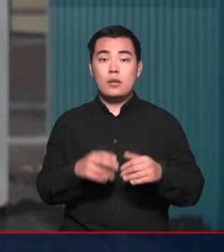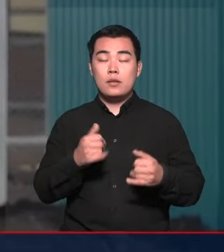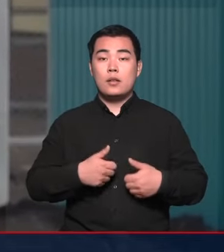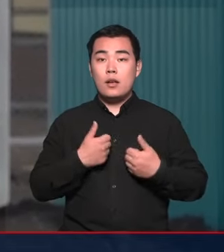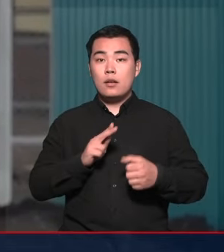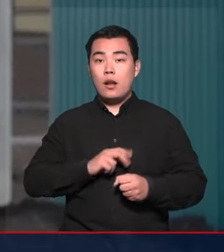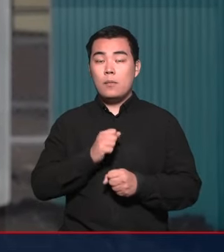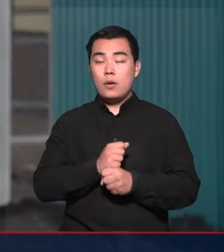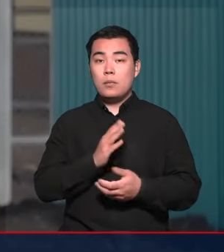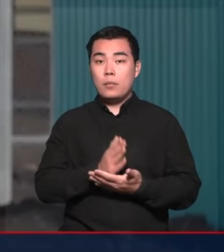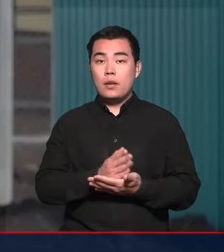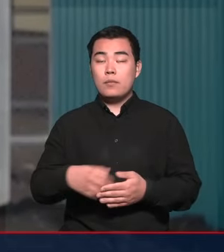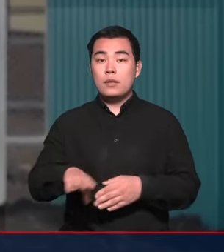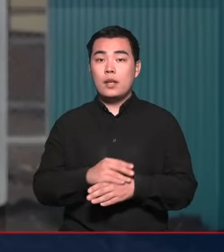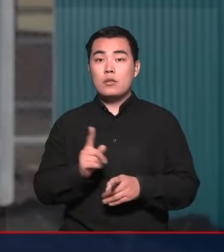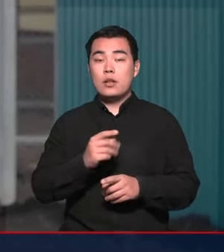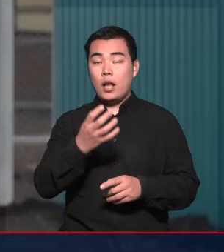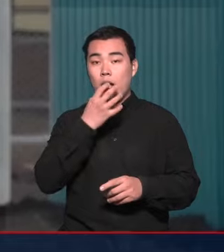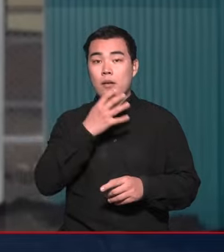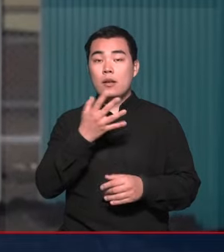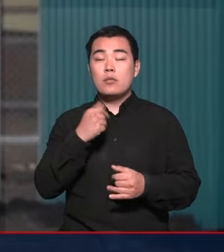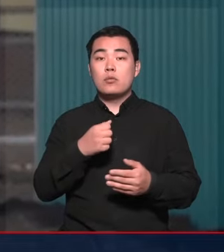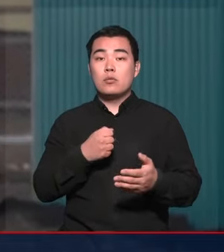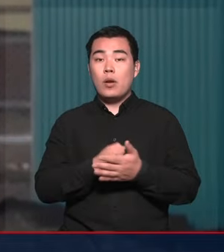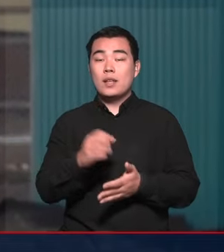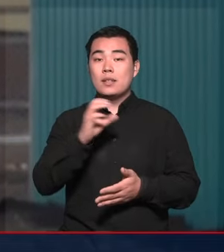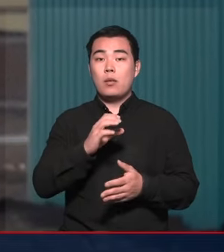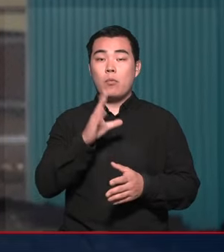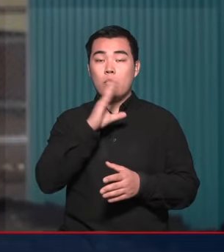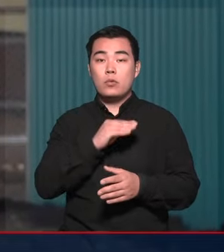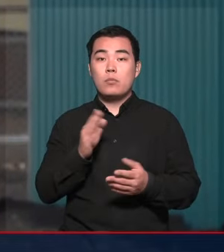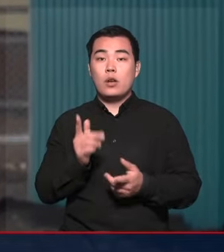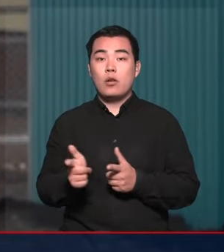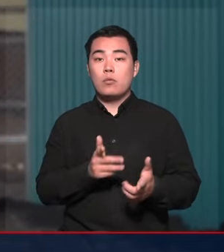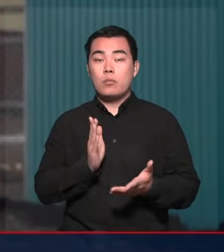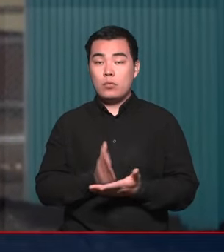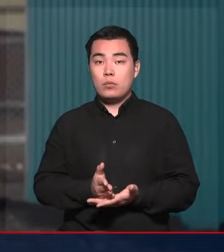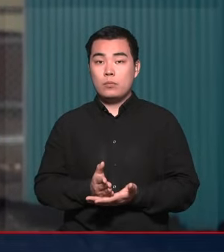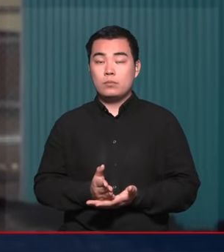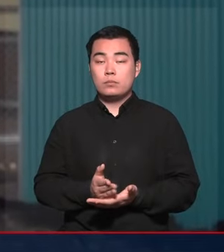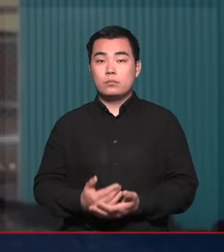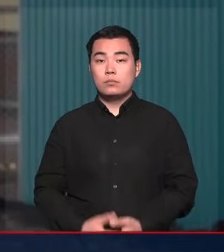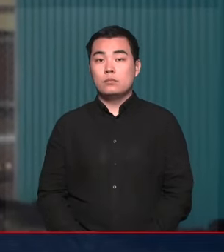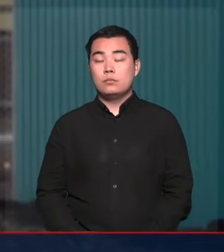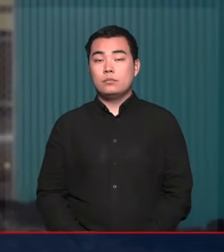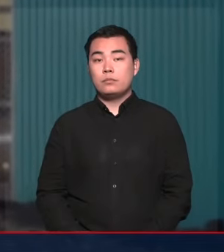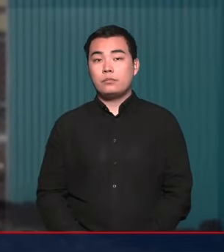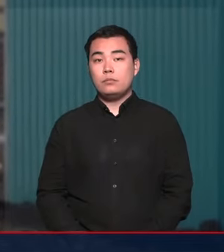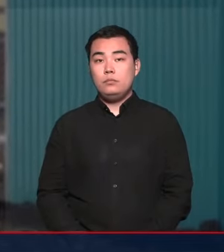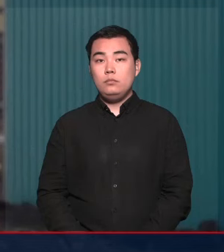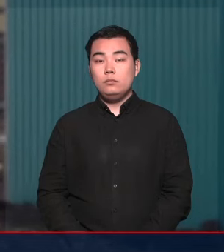жатыр. Олардың барлығы жылыту маусымы басталғанша дайын болады. Солтүстік Қазақстан облысынан